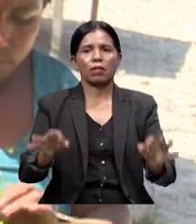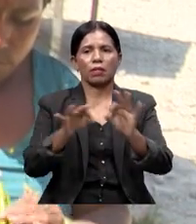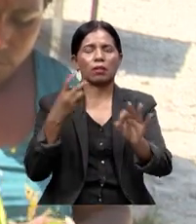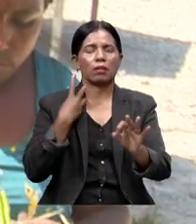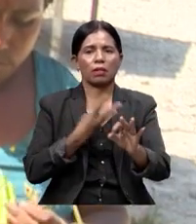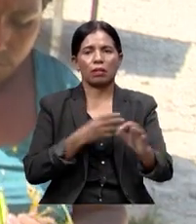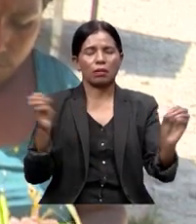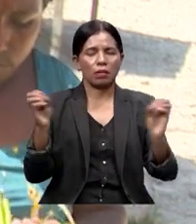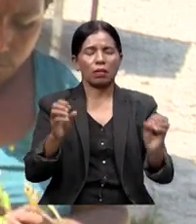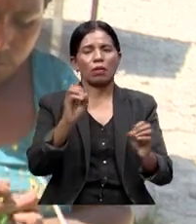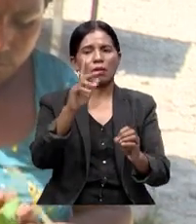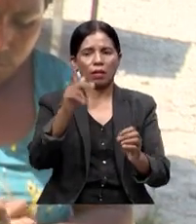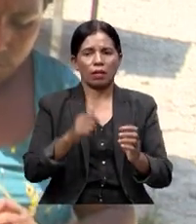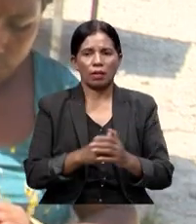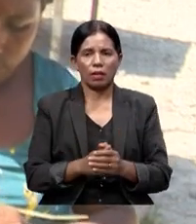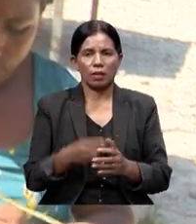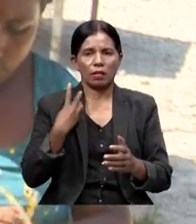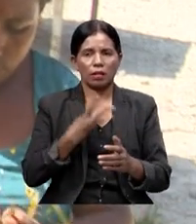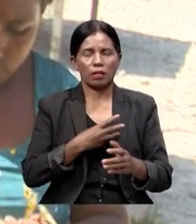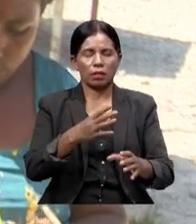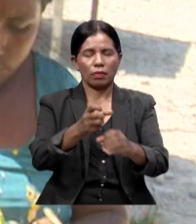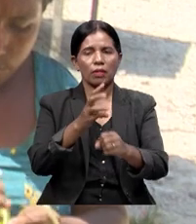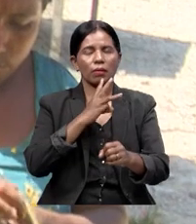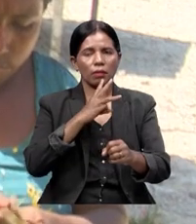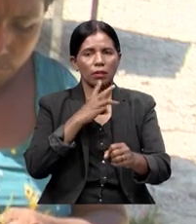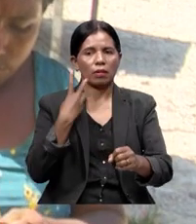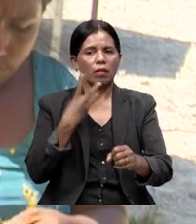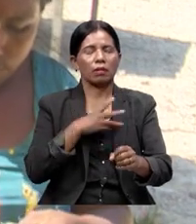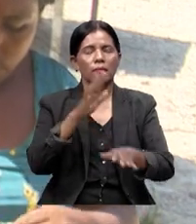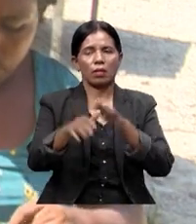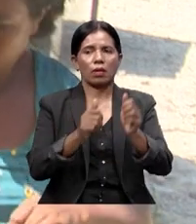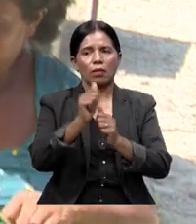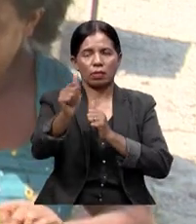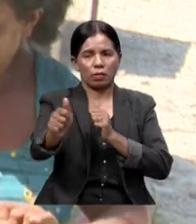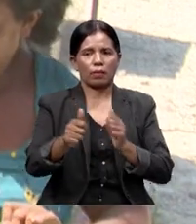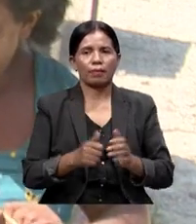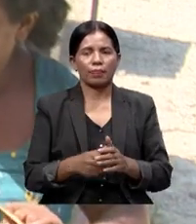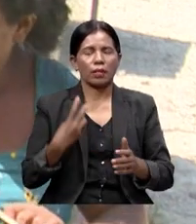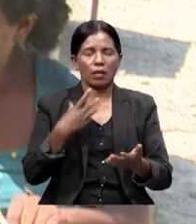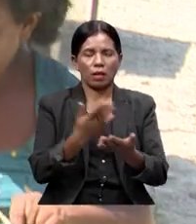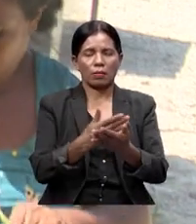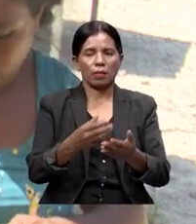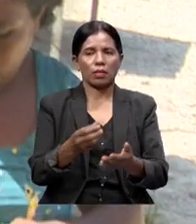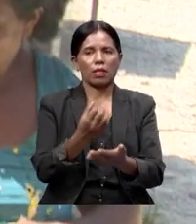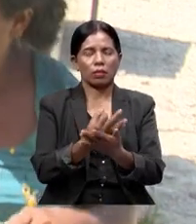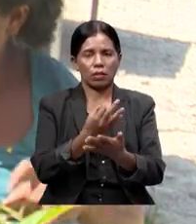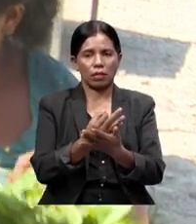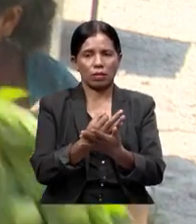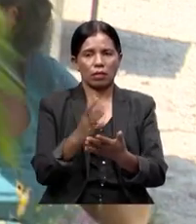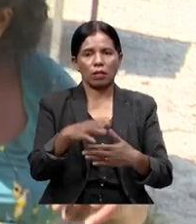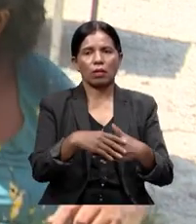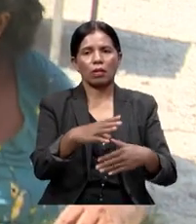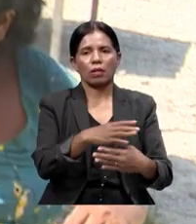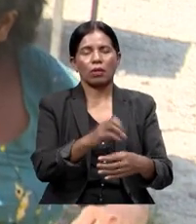si milaku ya antau tona. Tapi ita ene ba kuru fali hekarai kemutu ita mus laro. Ta ami kobra malu, maka mamu ne hola fali fiu,